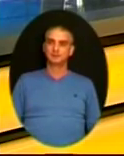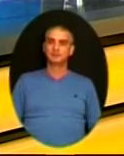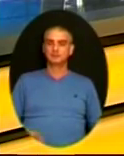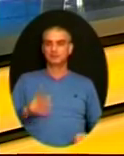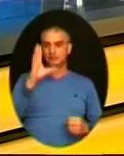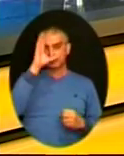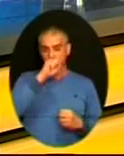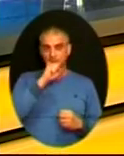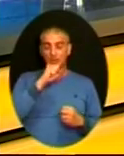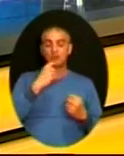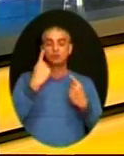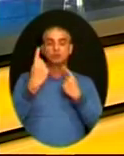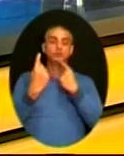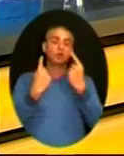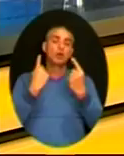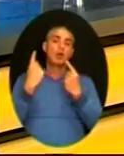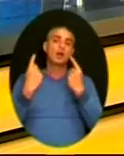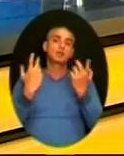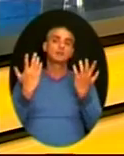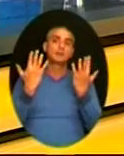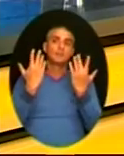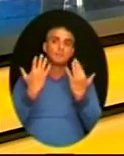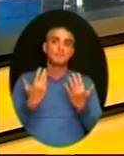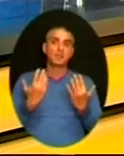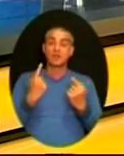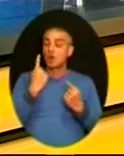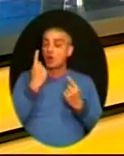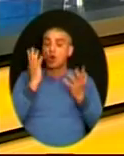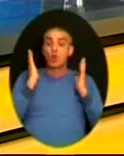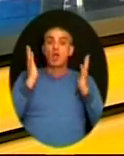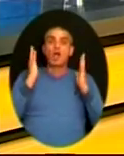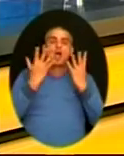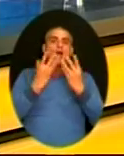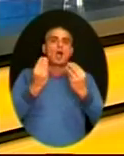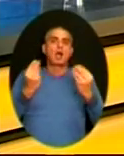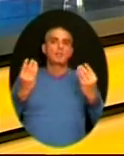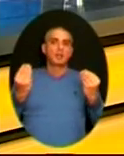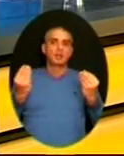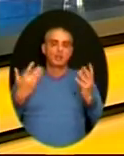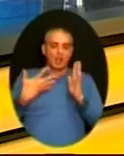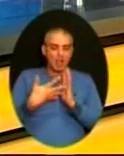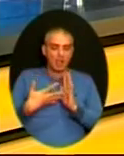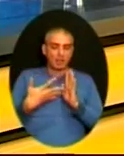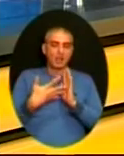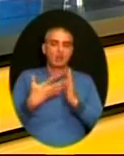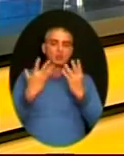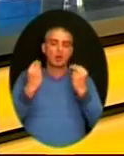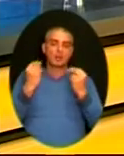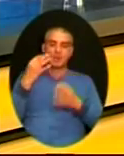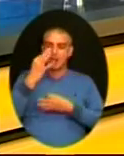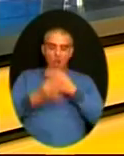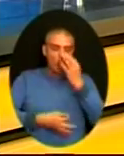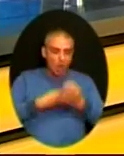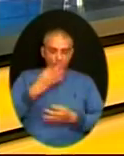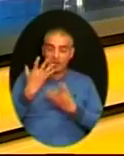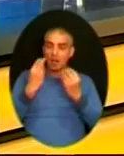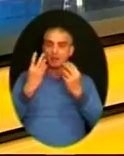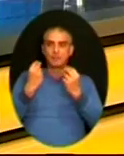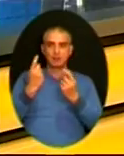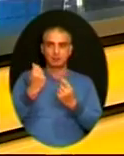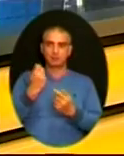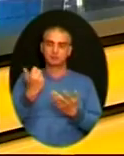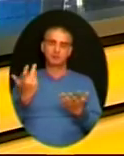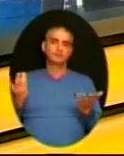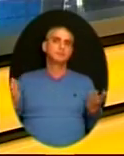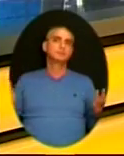התפיסה שכל אחד, כל כך הרבה... חקירות, כל כך הרבה חוקרים, כל כך הרבה